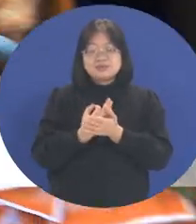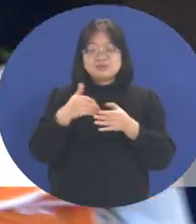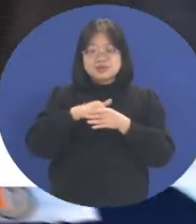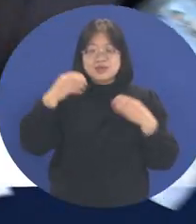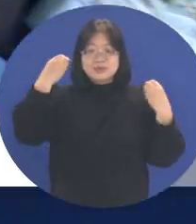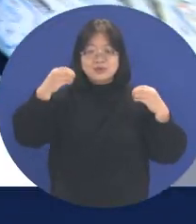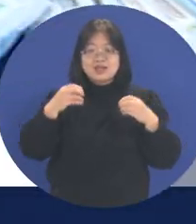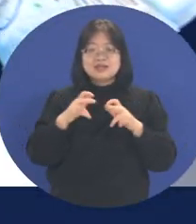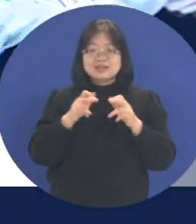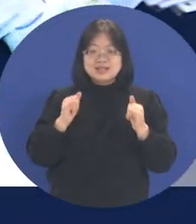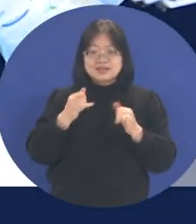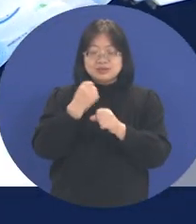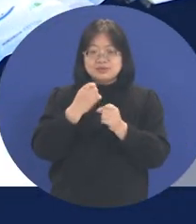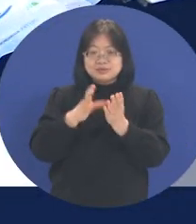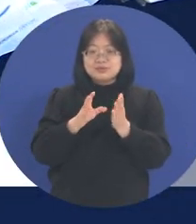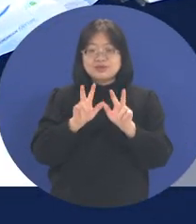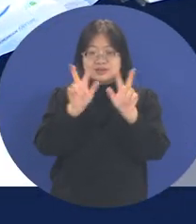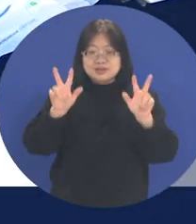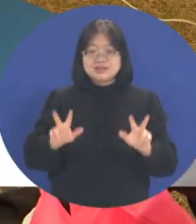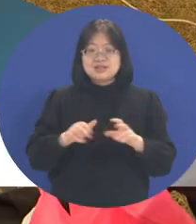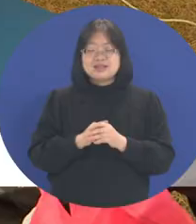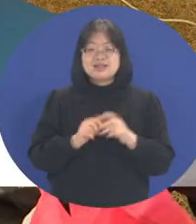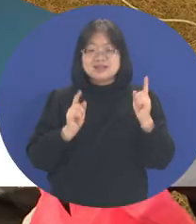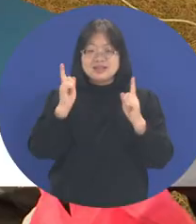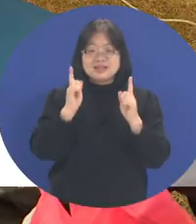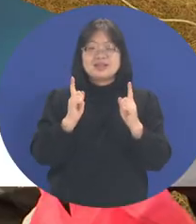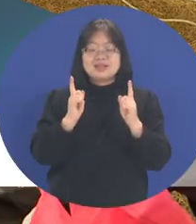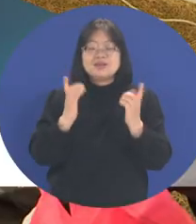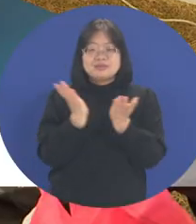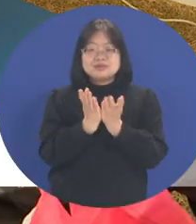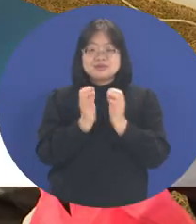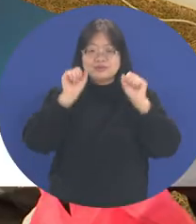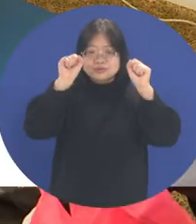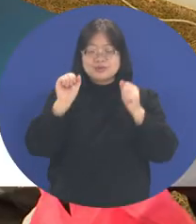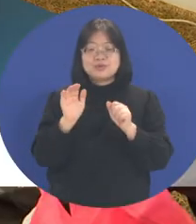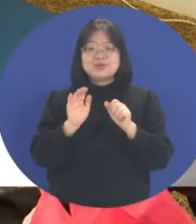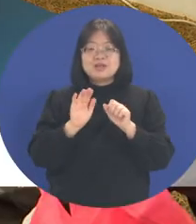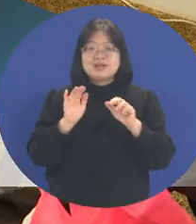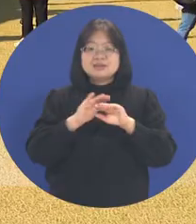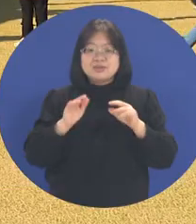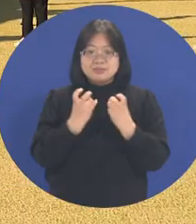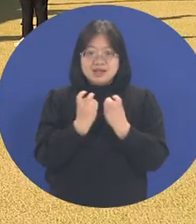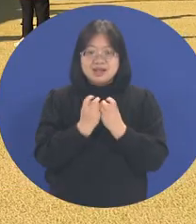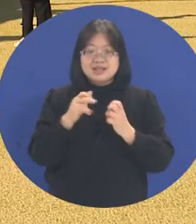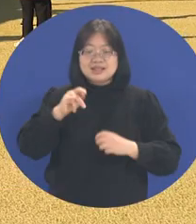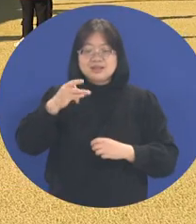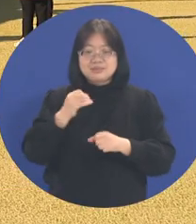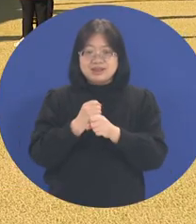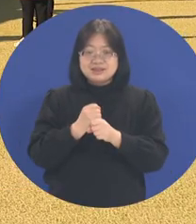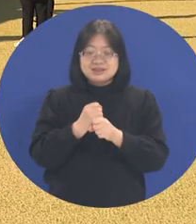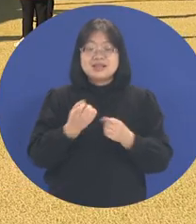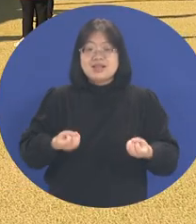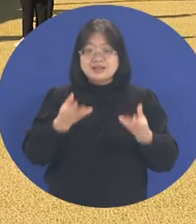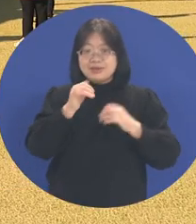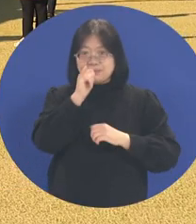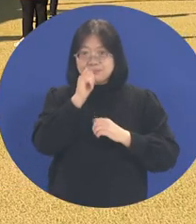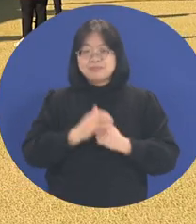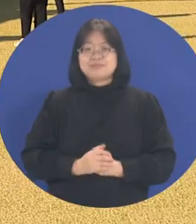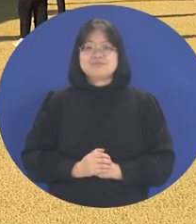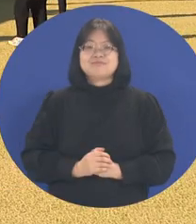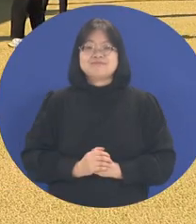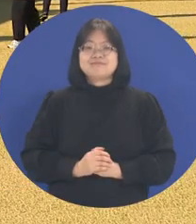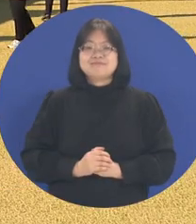함께 장애인 생산품 전시와 대일 맞춤형 운동처방 키링 만들기 체험 등의 부대 행사가 이루어졌습니다